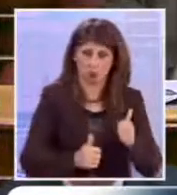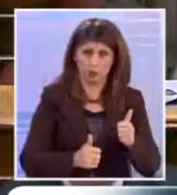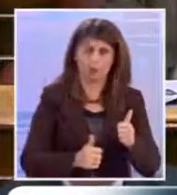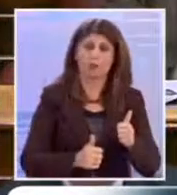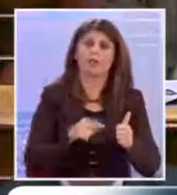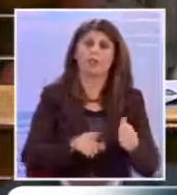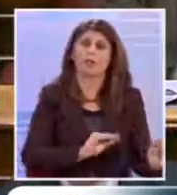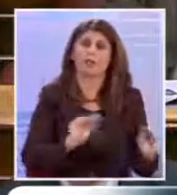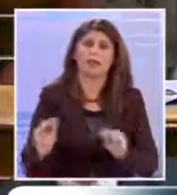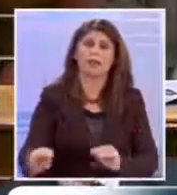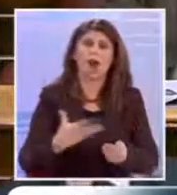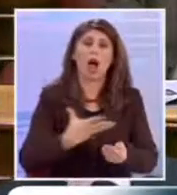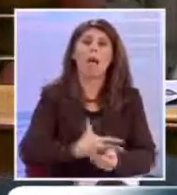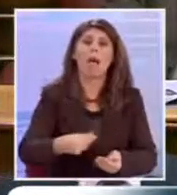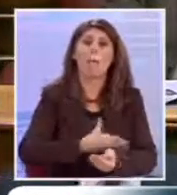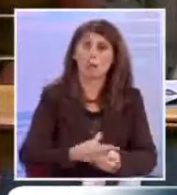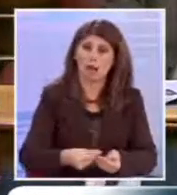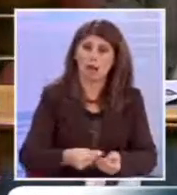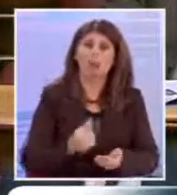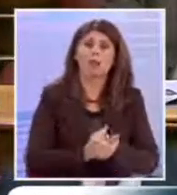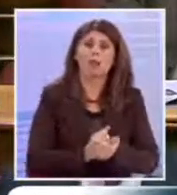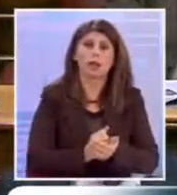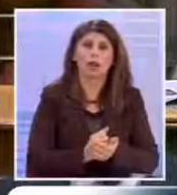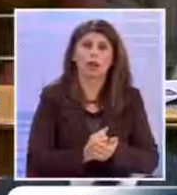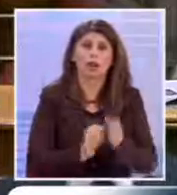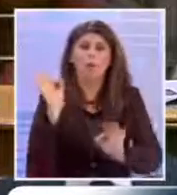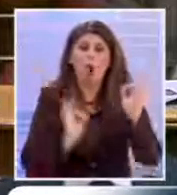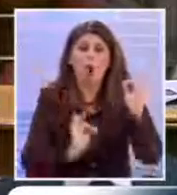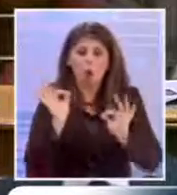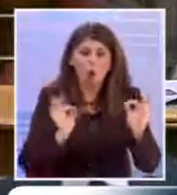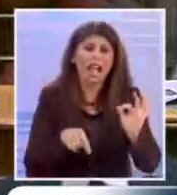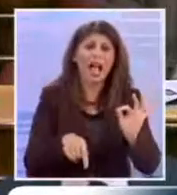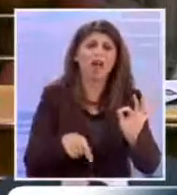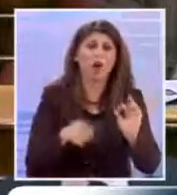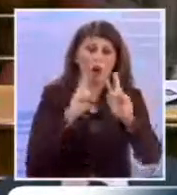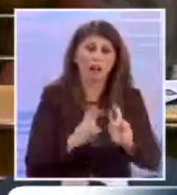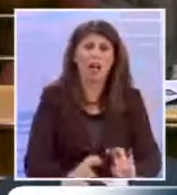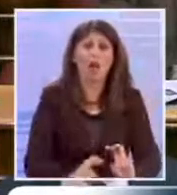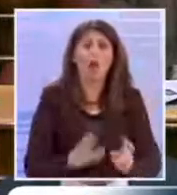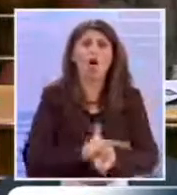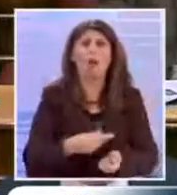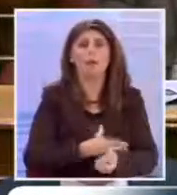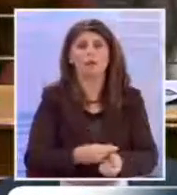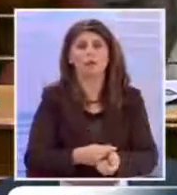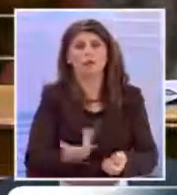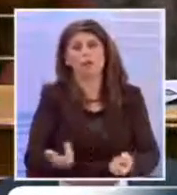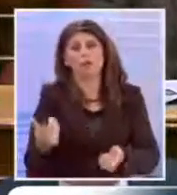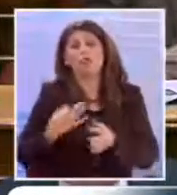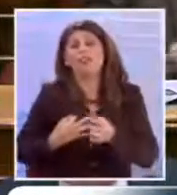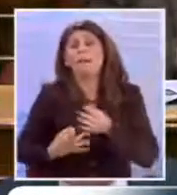για τη μεταφορά του αίματος και τη μοριακή του και το μοριακό του έλεγχο. Δεν μας είπε ο κύριος